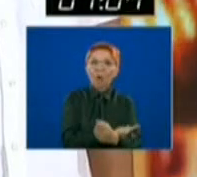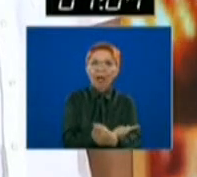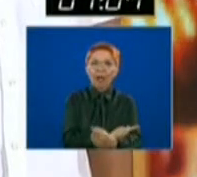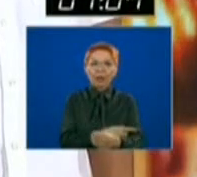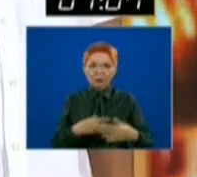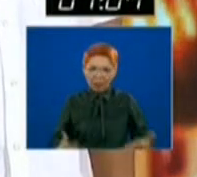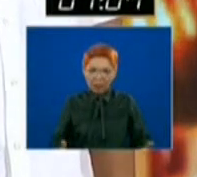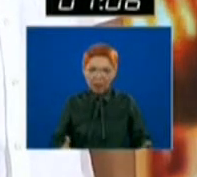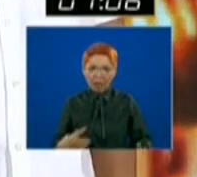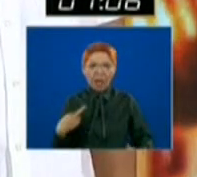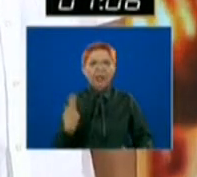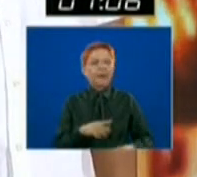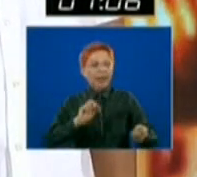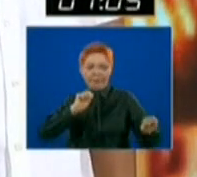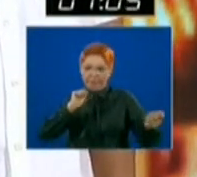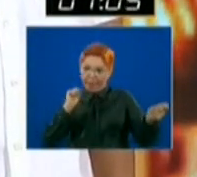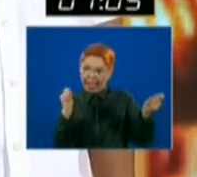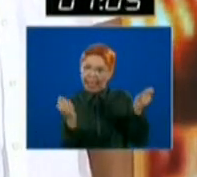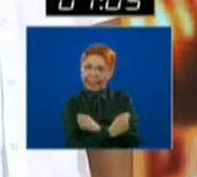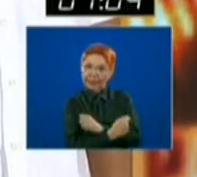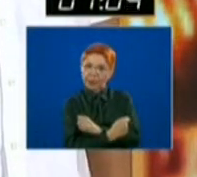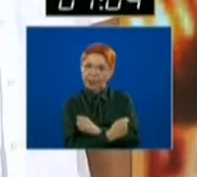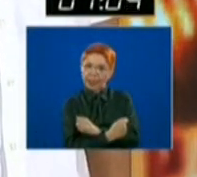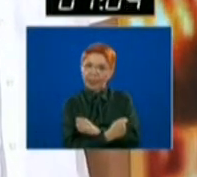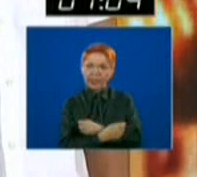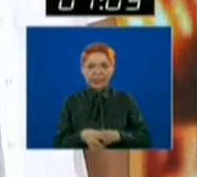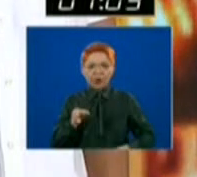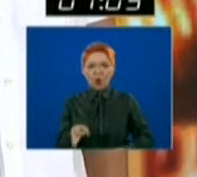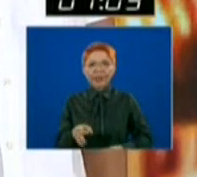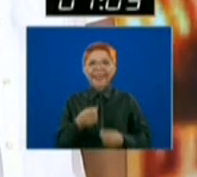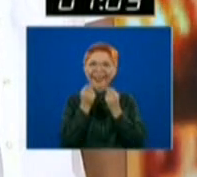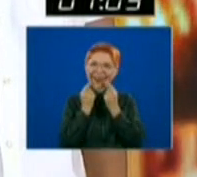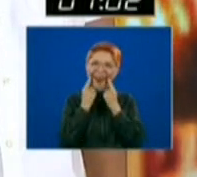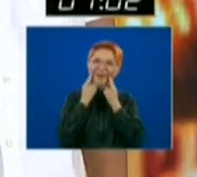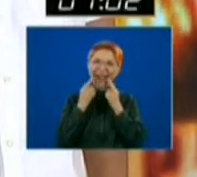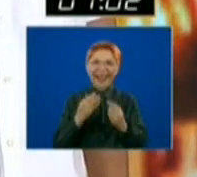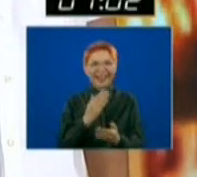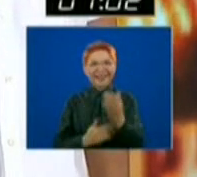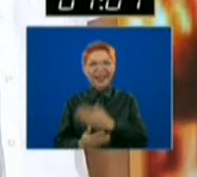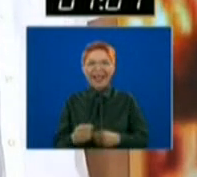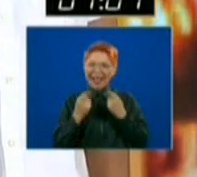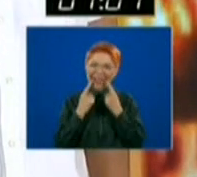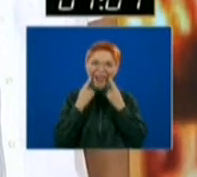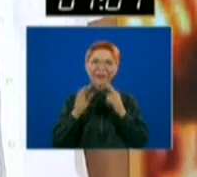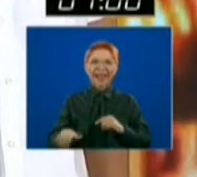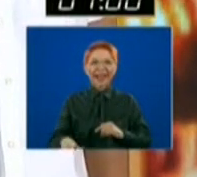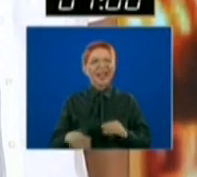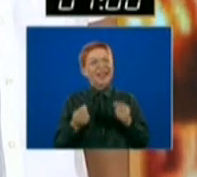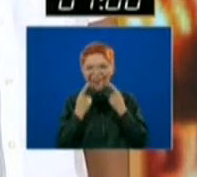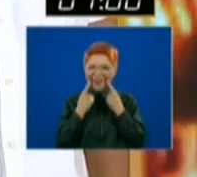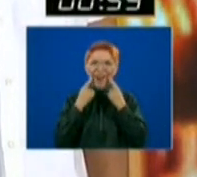kalau bilang Pak Waru apa ribut-ribut ya itu apa manajemen impression ya kan. Nah, untuk Jakarta yang mana yang paling